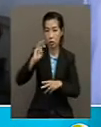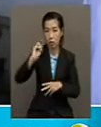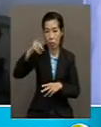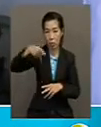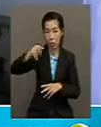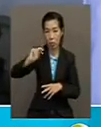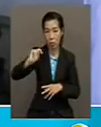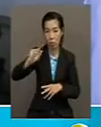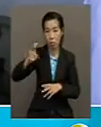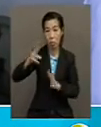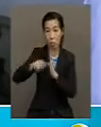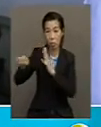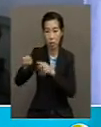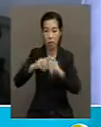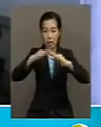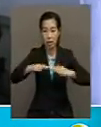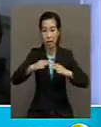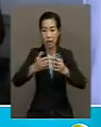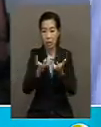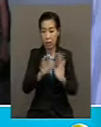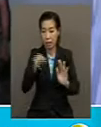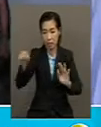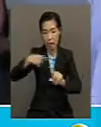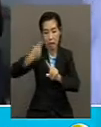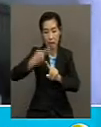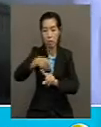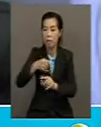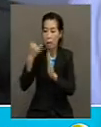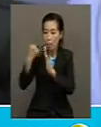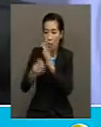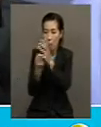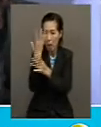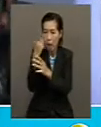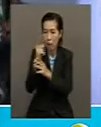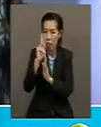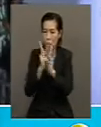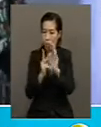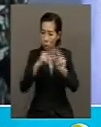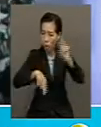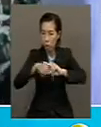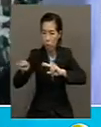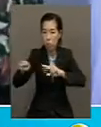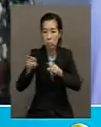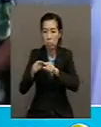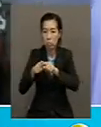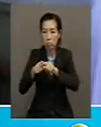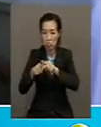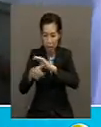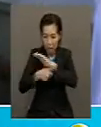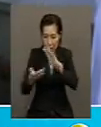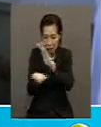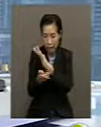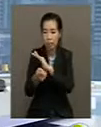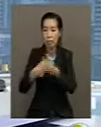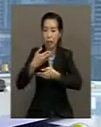ผู้เช่าโกดังแห่งนี้ฐานนำไม้ป่าสงวนแห่งชาติมาแปรรูปโดยไม่ได้รับอนุญาตก็ต้องไปตามตัวนายสม